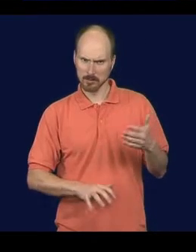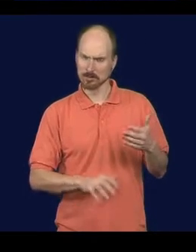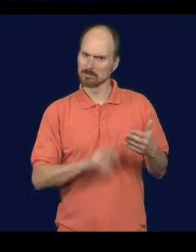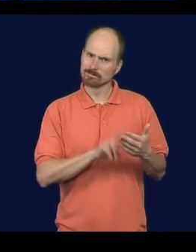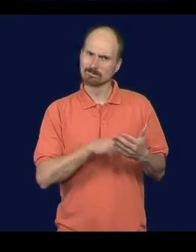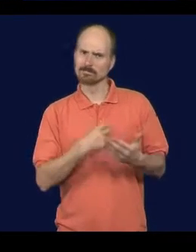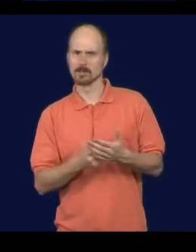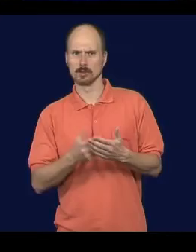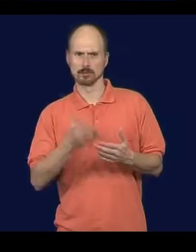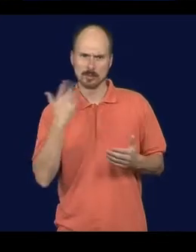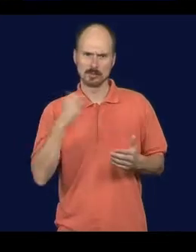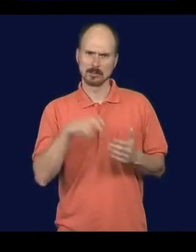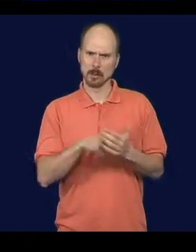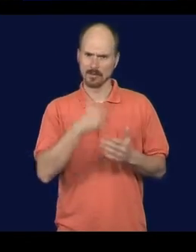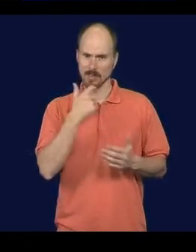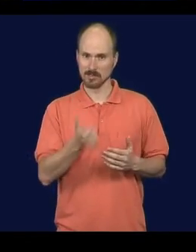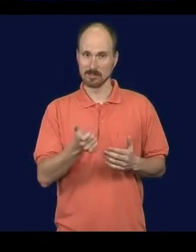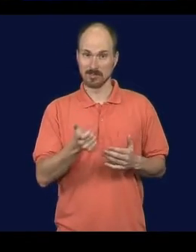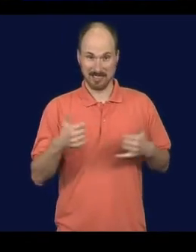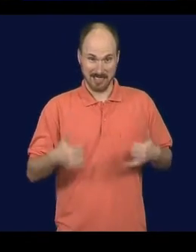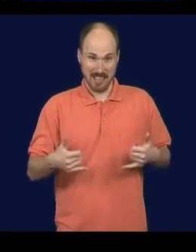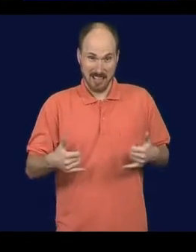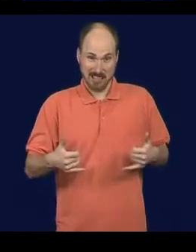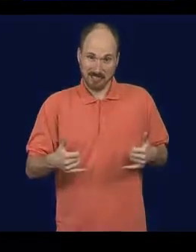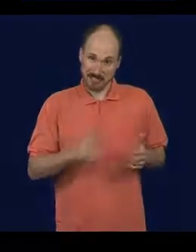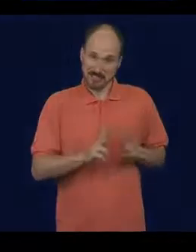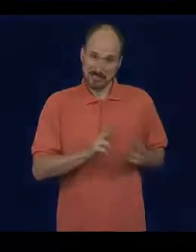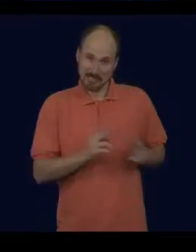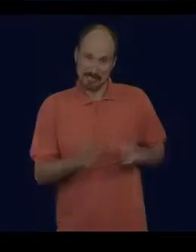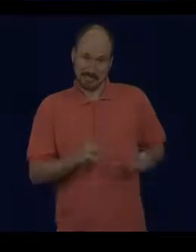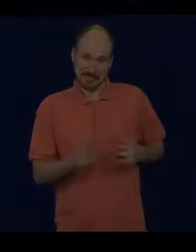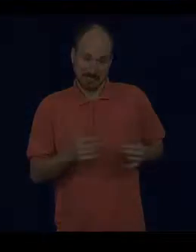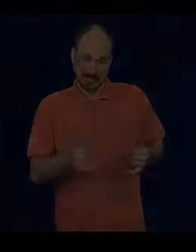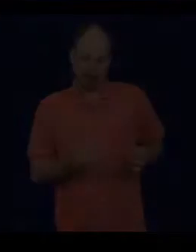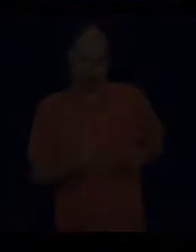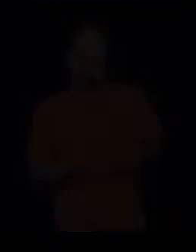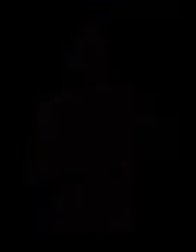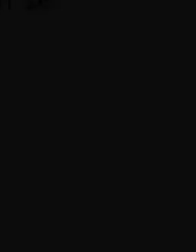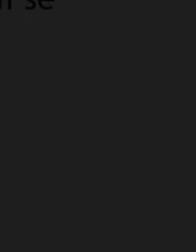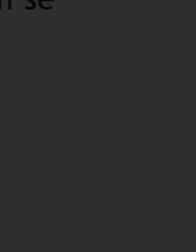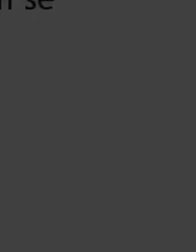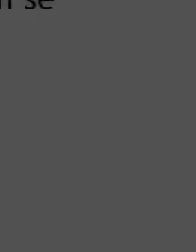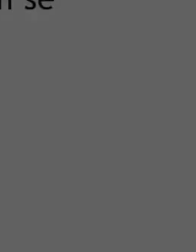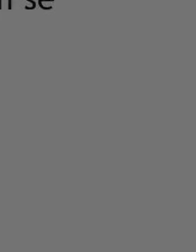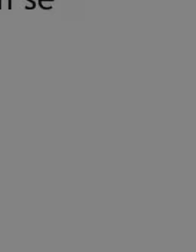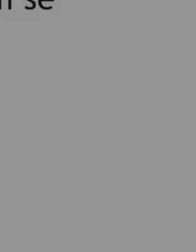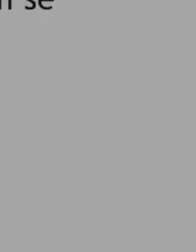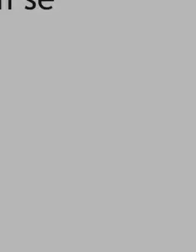Pokud tomu tak není, tak děkuju za prezentaci a za diskuzi.